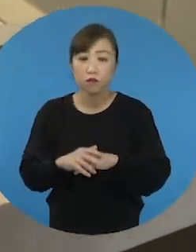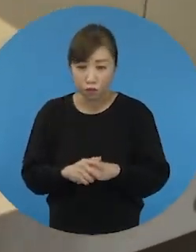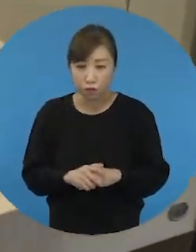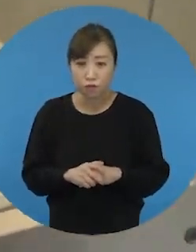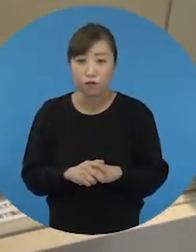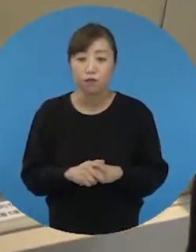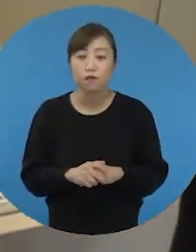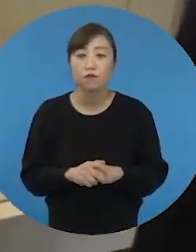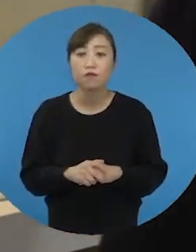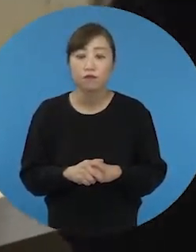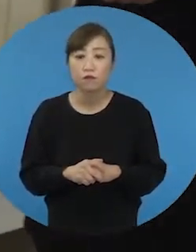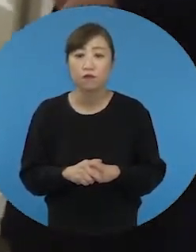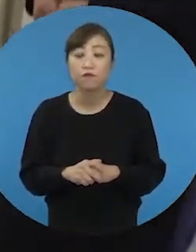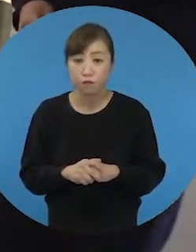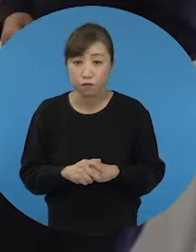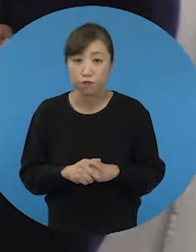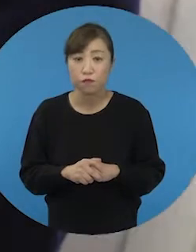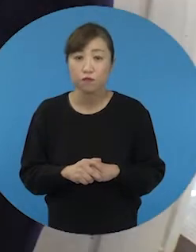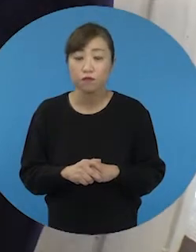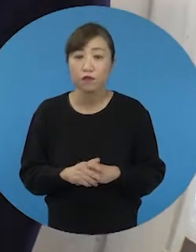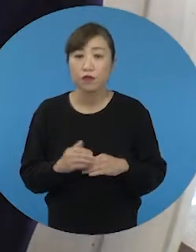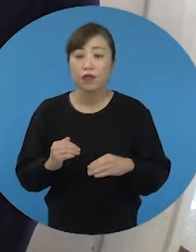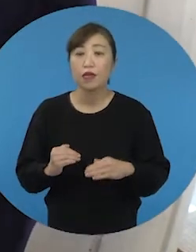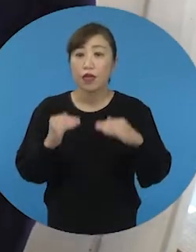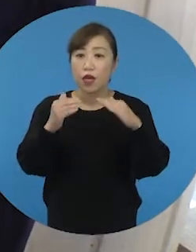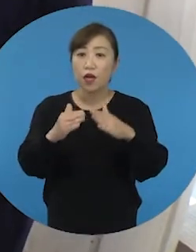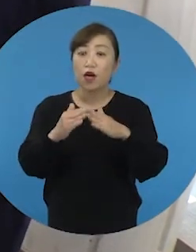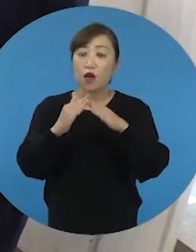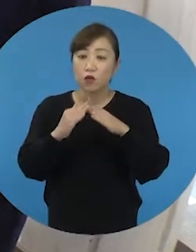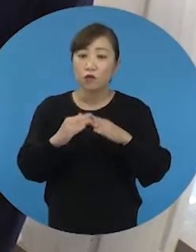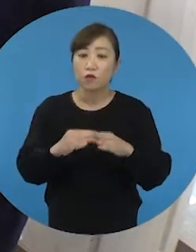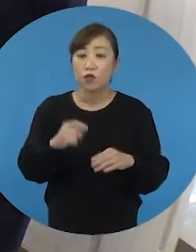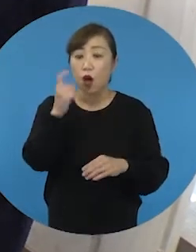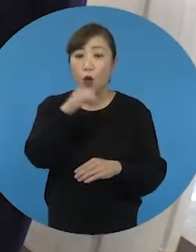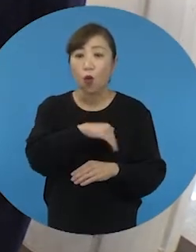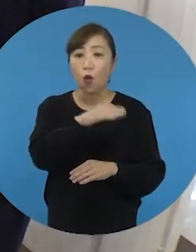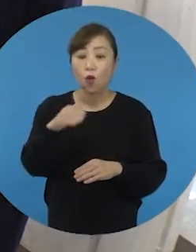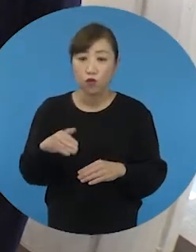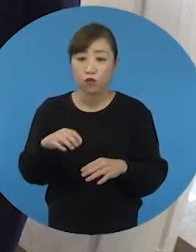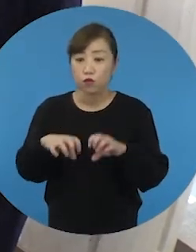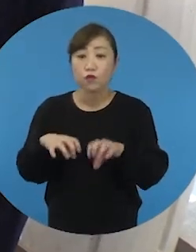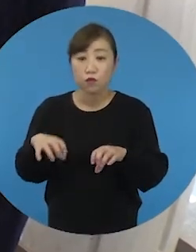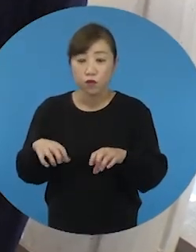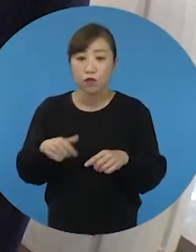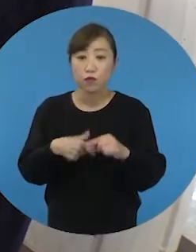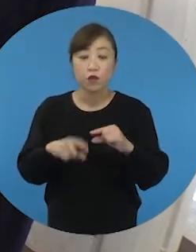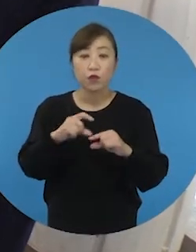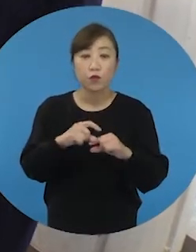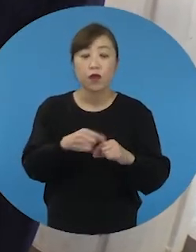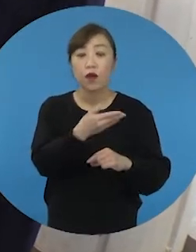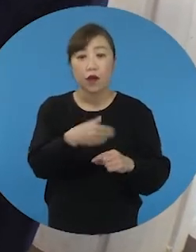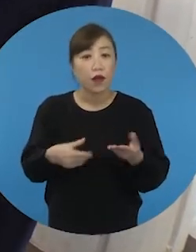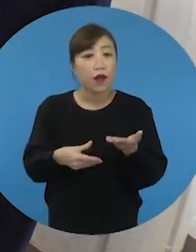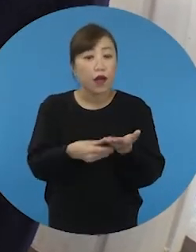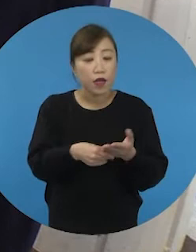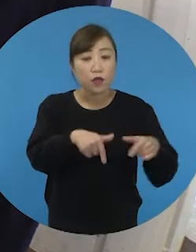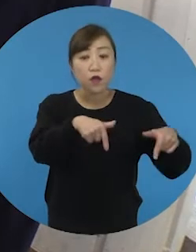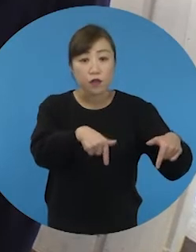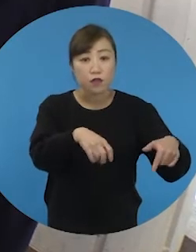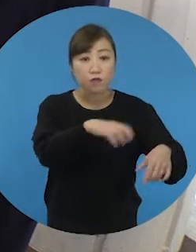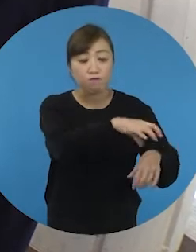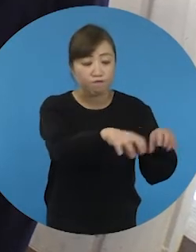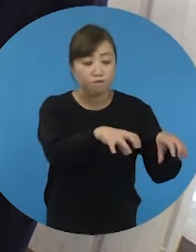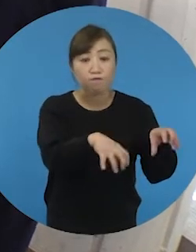か？ はい、こちらのものは高倉古墳群といって武梅ヶ原駅から特に西側の方に広がっ